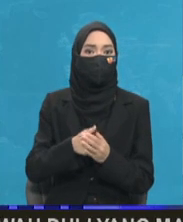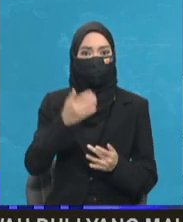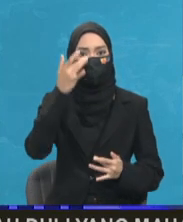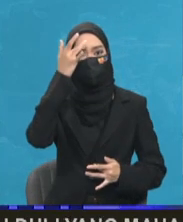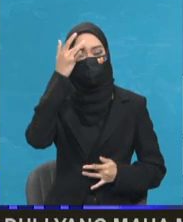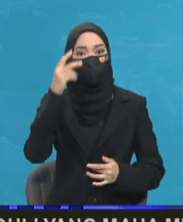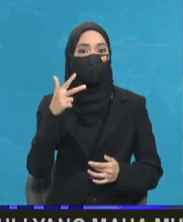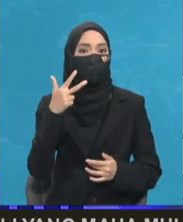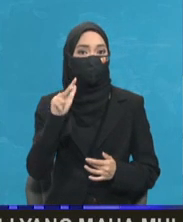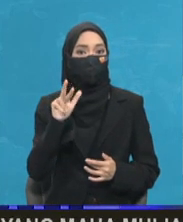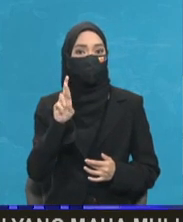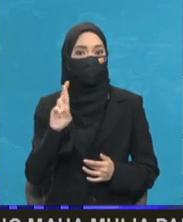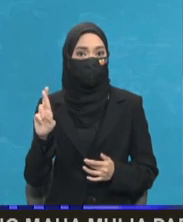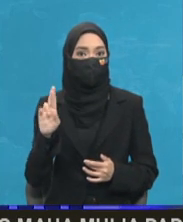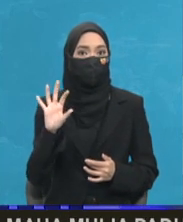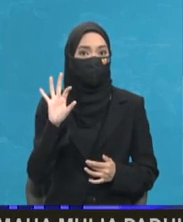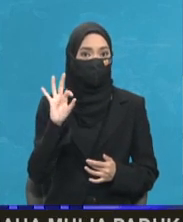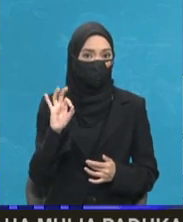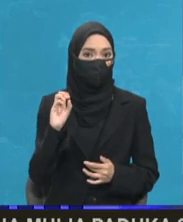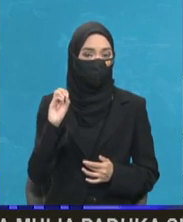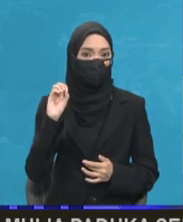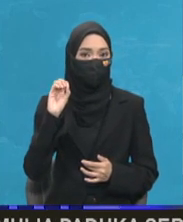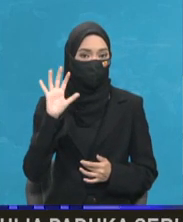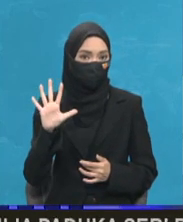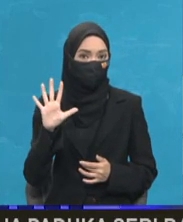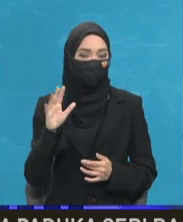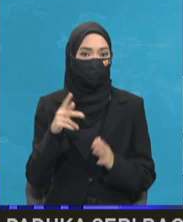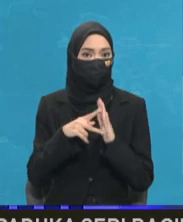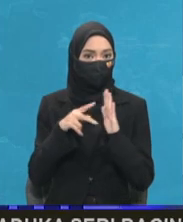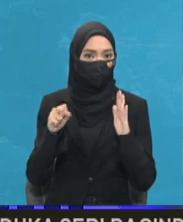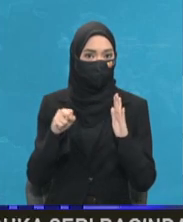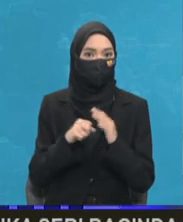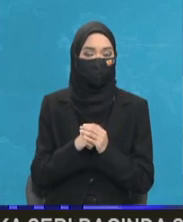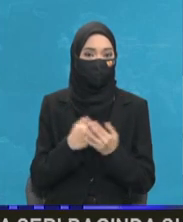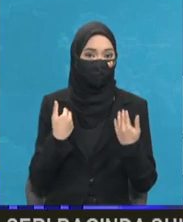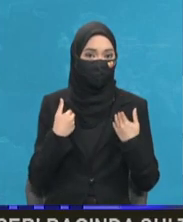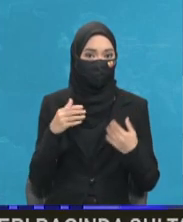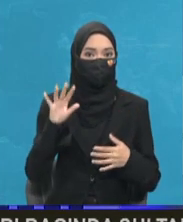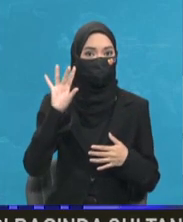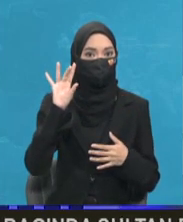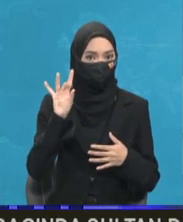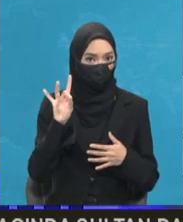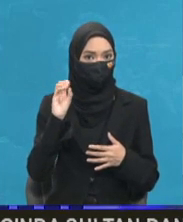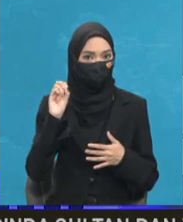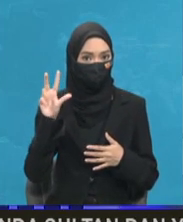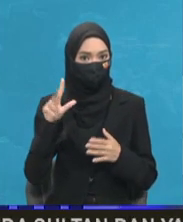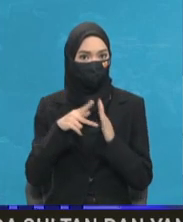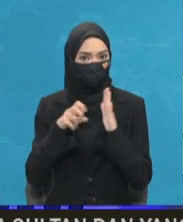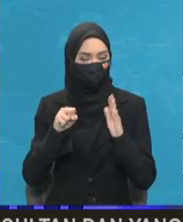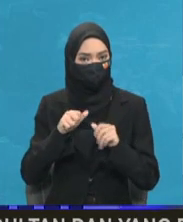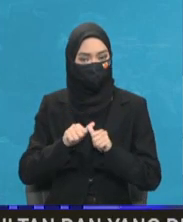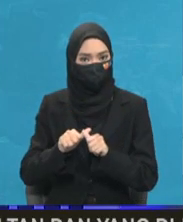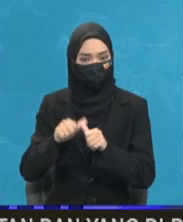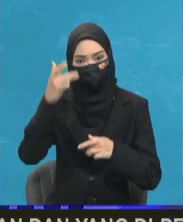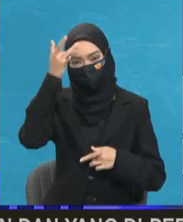kepada 13950 case dengan 803 kiss aktif yang terhormat Datuk Sri Setia Doktor Haji